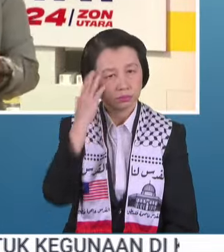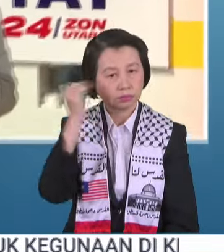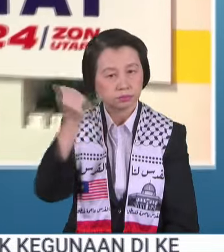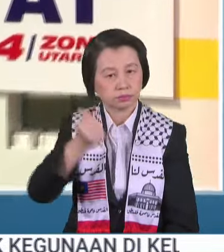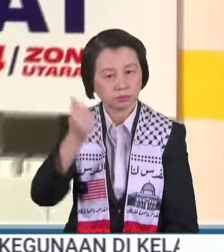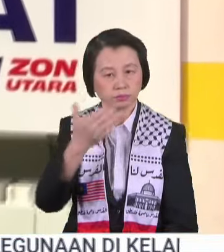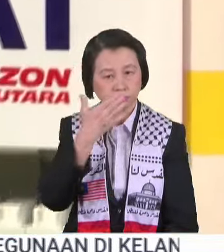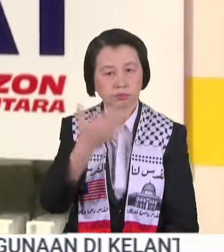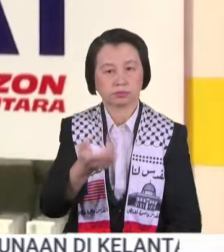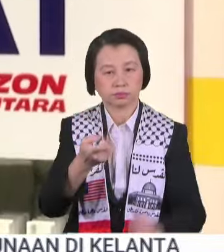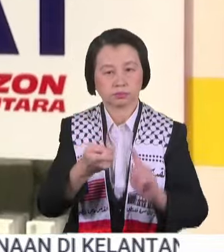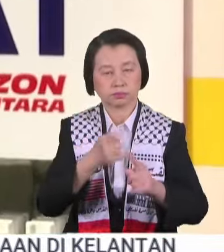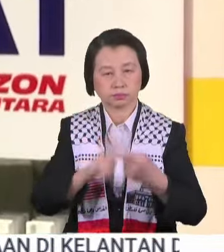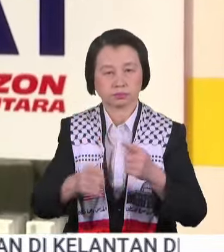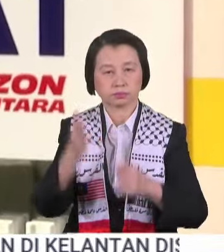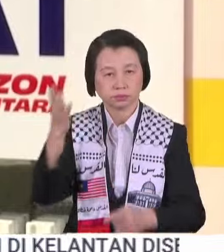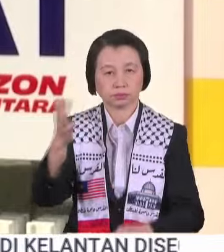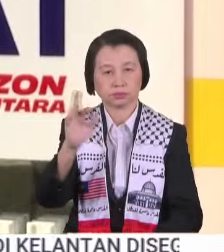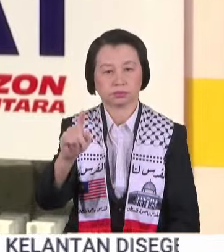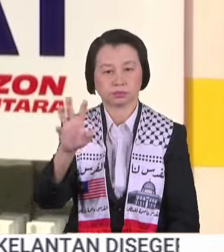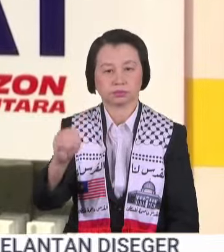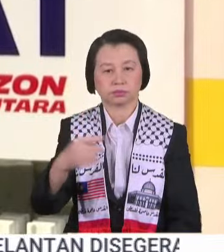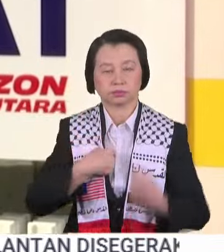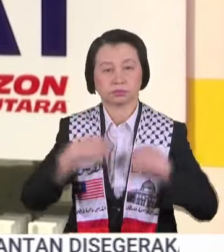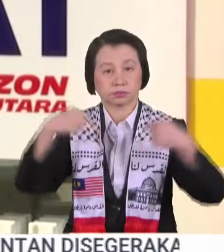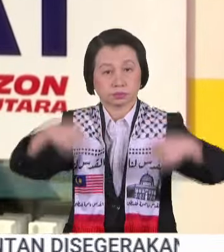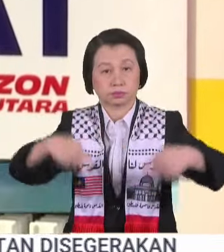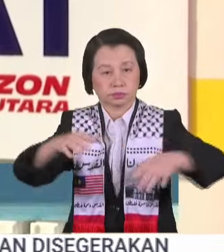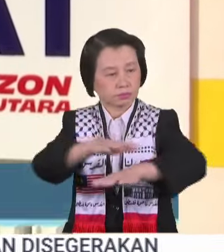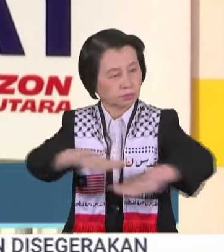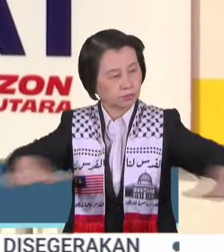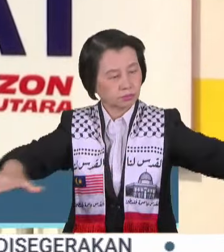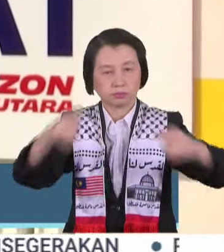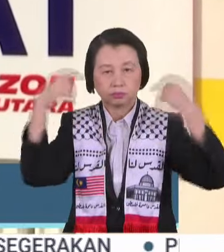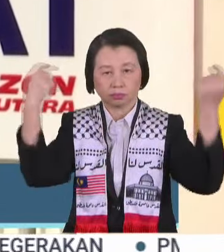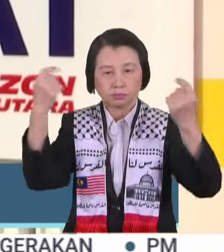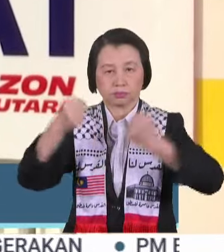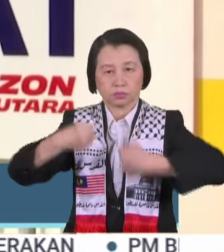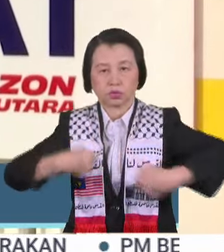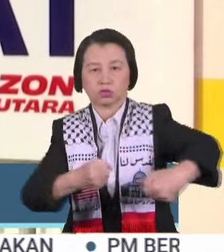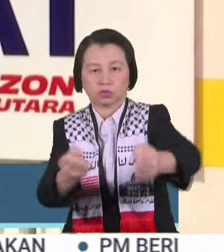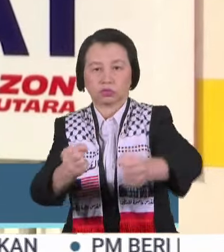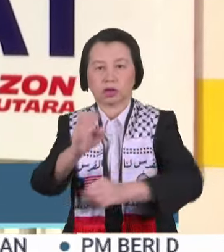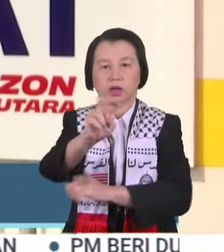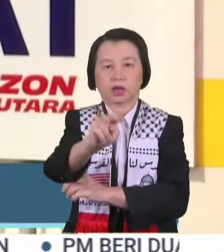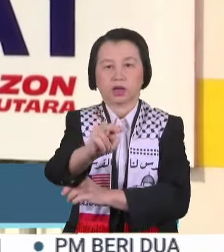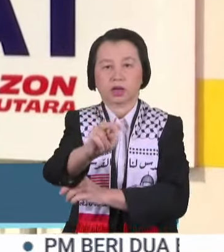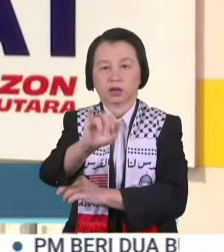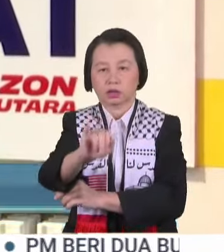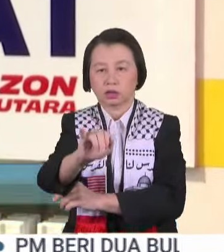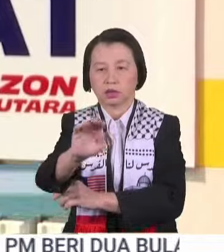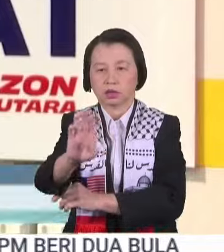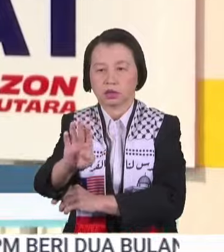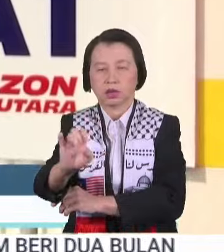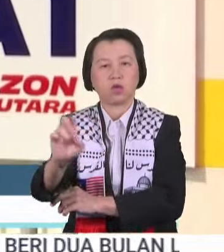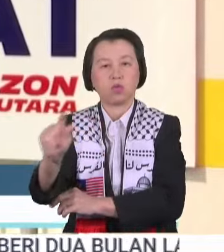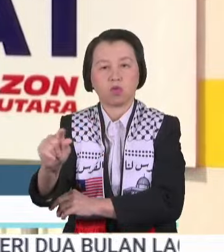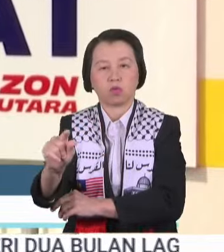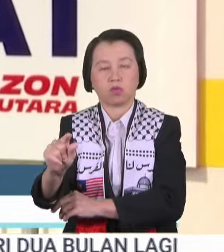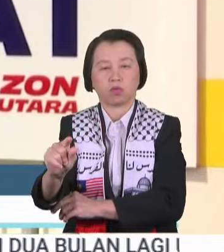Assalamualaikum, terima kasih rakan di Angkasa Puri. Saya kini berada di tapak pesta Sungai Nibong bersempena dengan program Madani Rakyat Zon